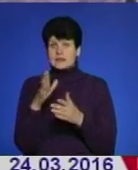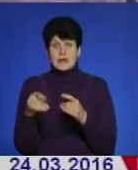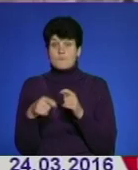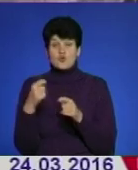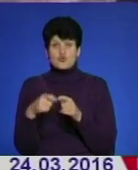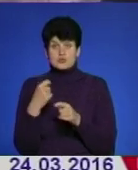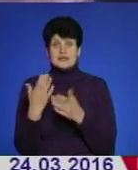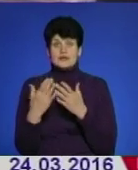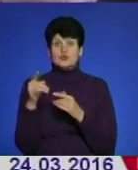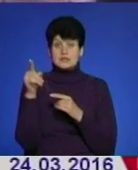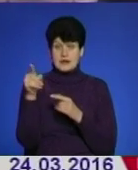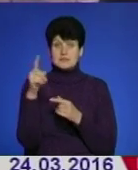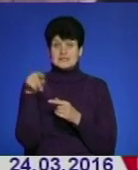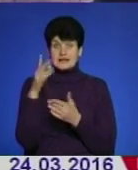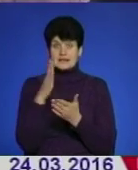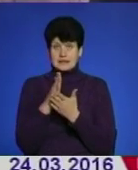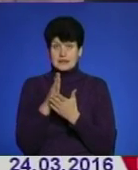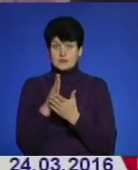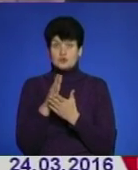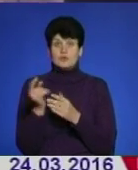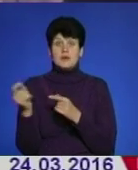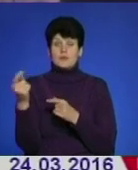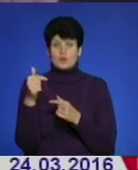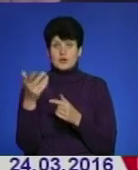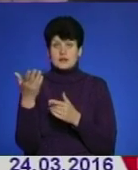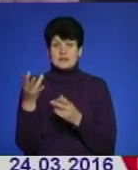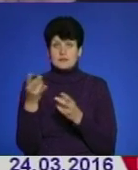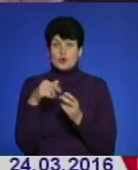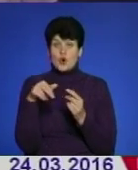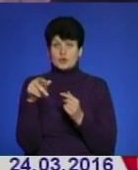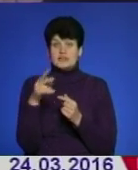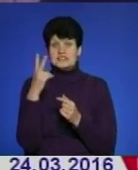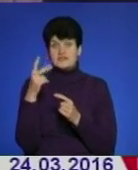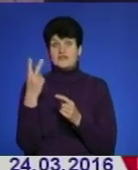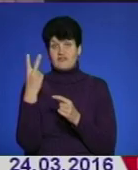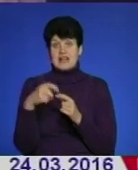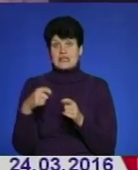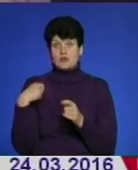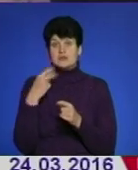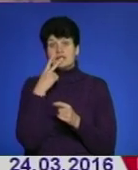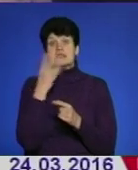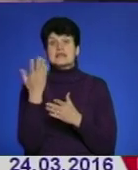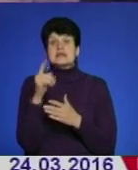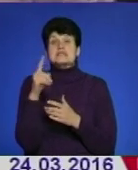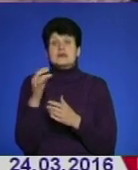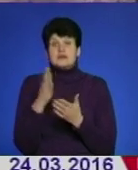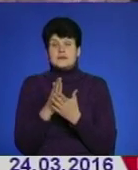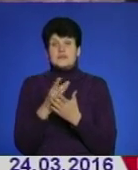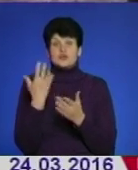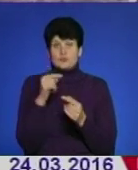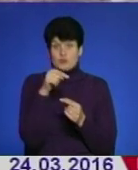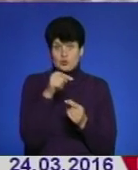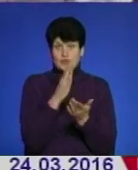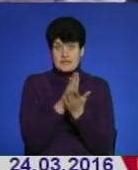Бо якщо там знак стоїть, то ми що до нього поїхали, чи вам треба ходити дивитися за 2 кілометри вперед, які знаки стоять чи що? Да, якщо ви тут